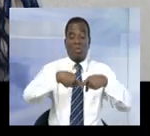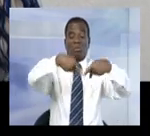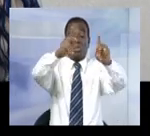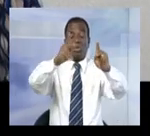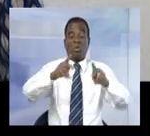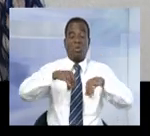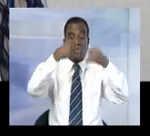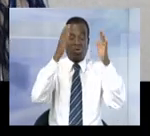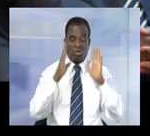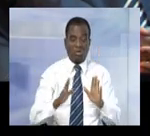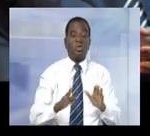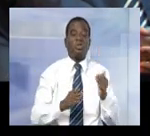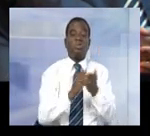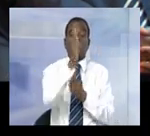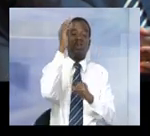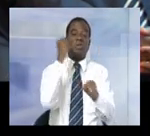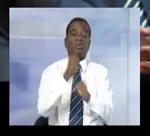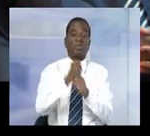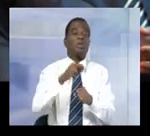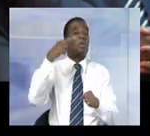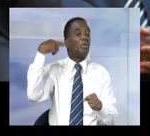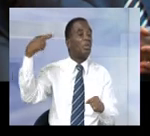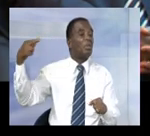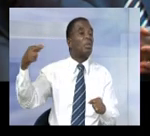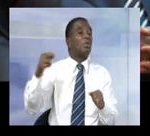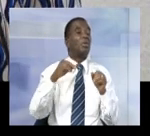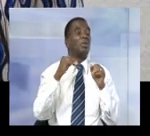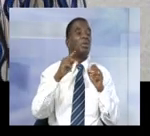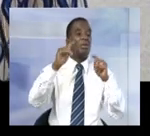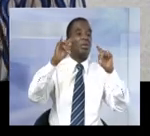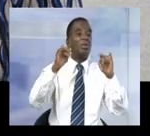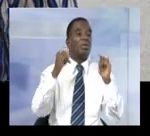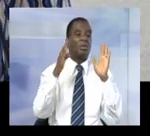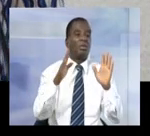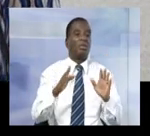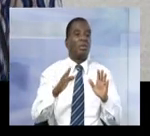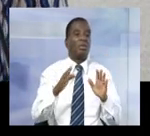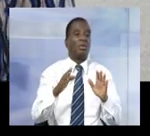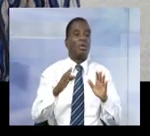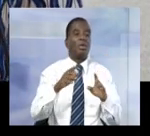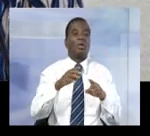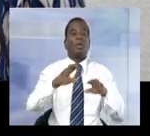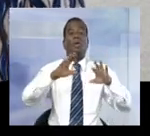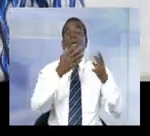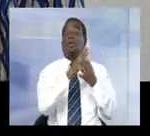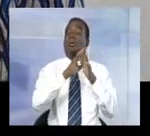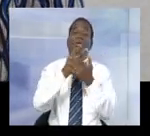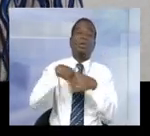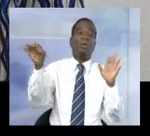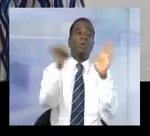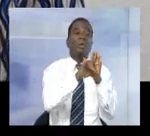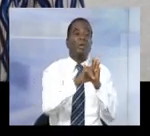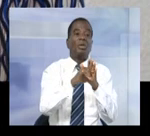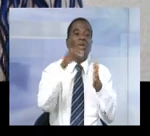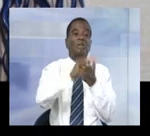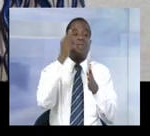réalisées en 2014, notamment la radiodiffusion télévision ivoirienne. L'émission de divertissement Interville, et